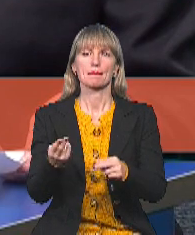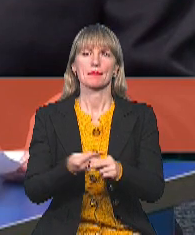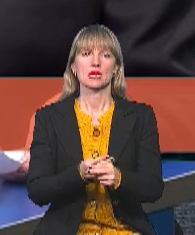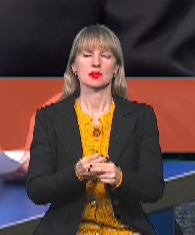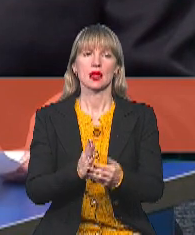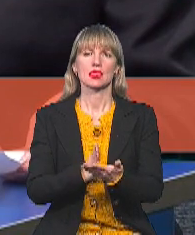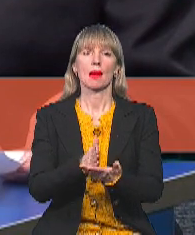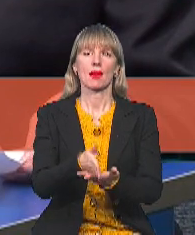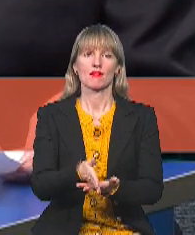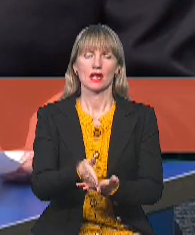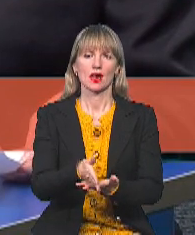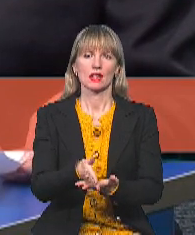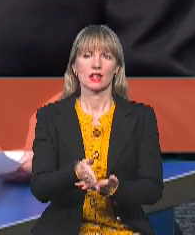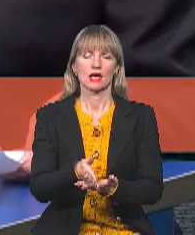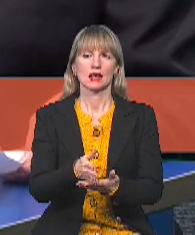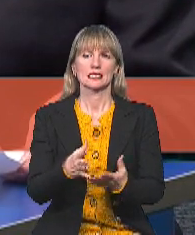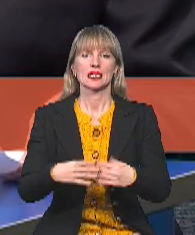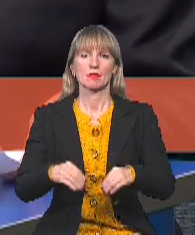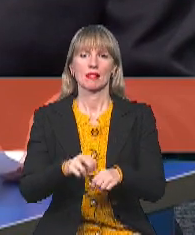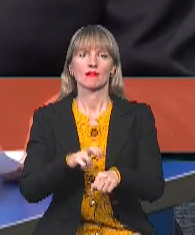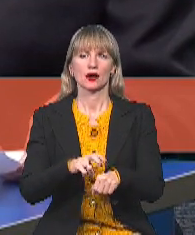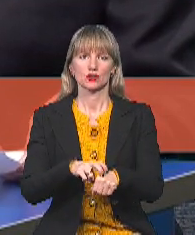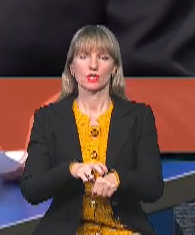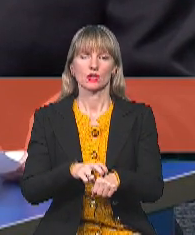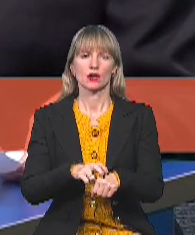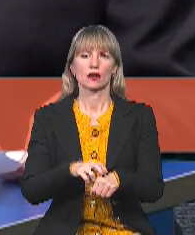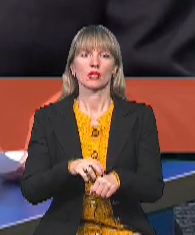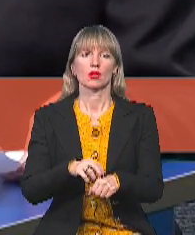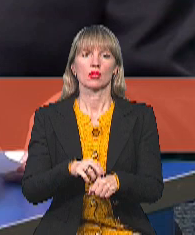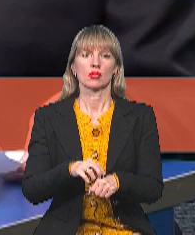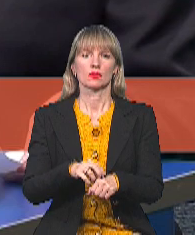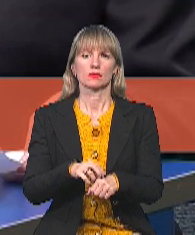сімейного врача, якщо це не ургентна допомога,